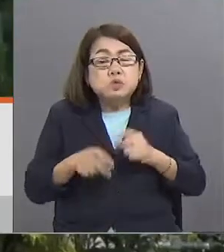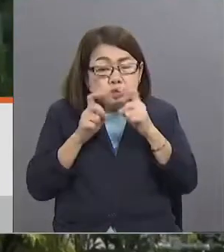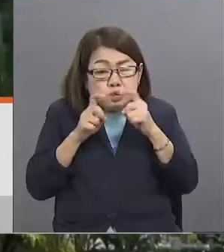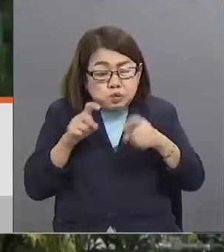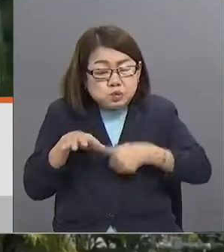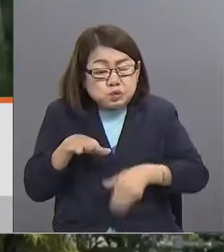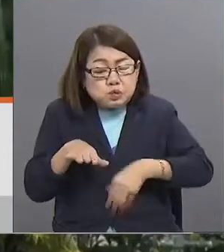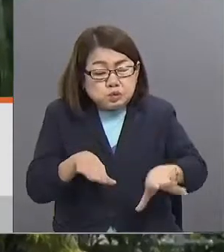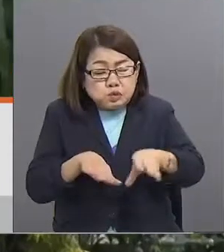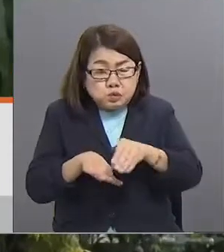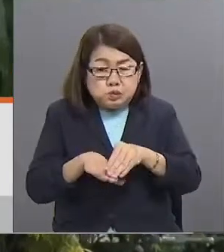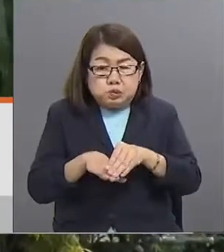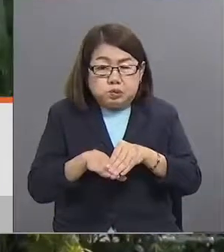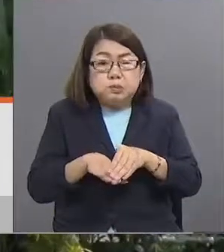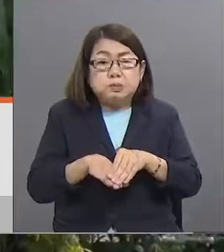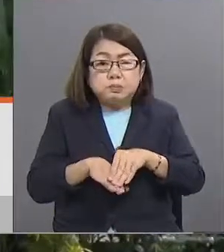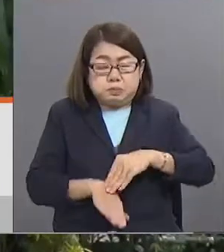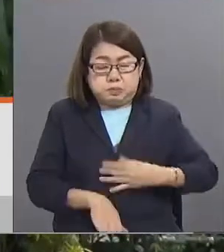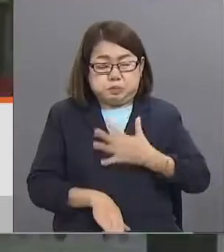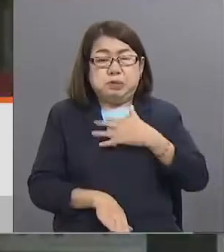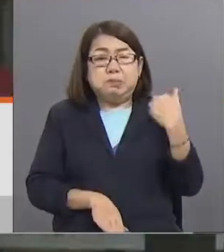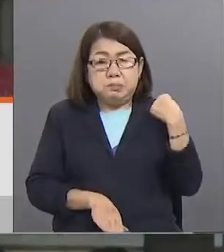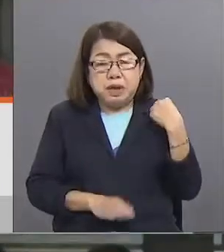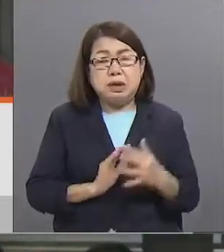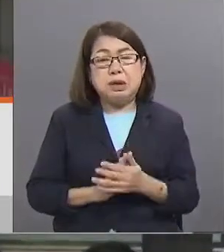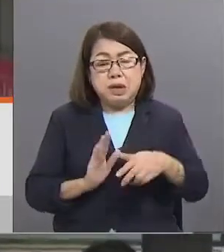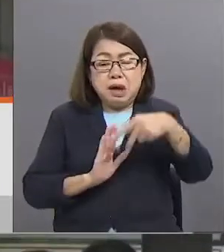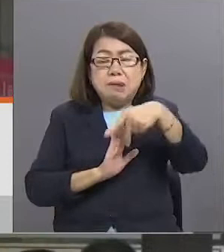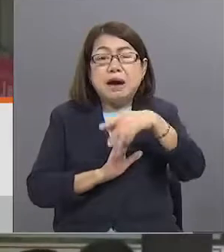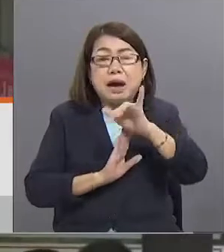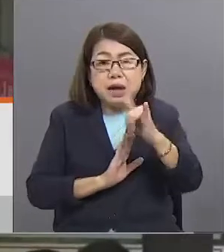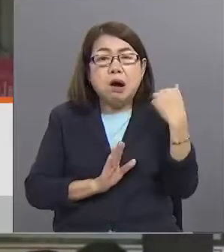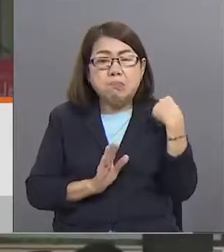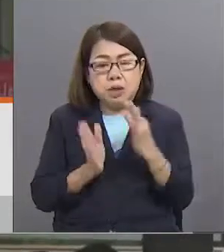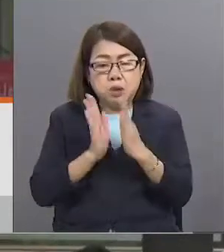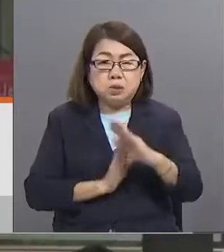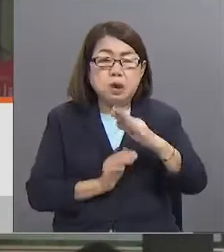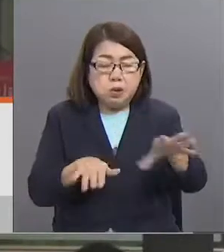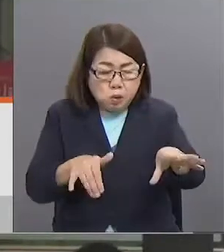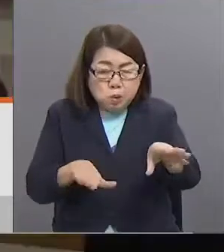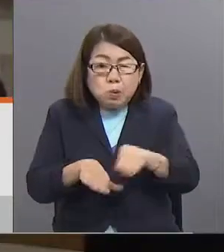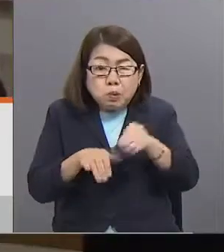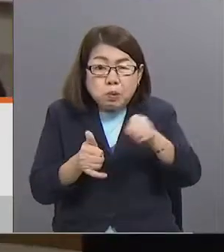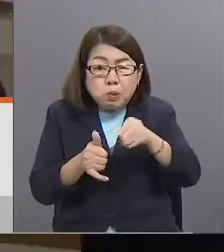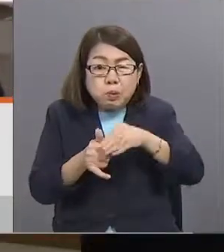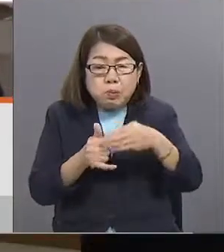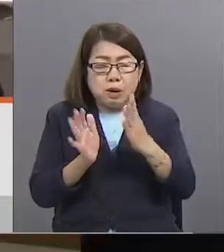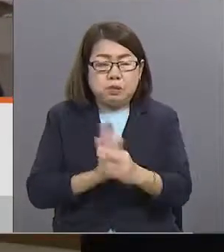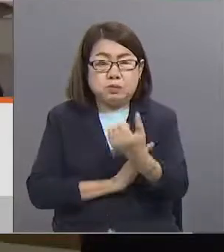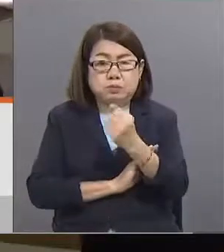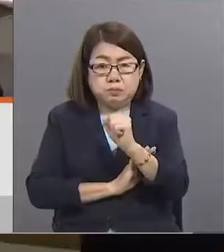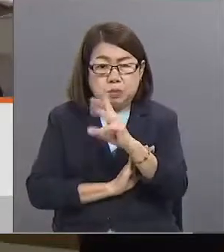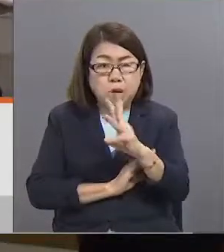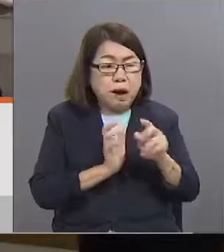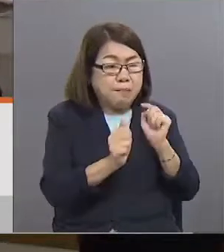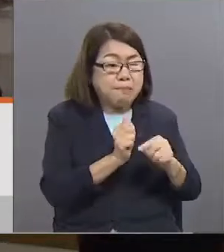ล่าสุดในช่วง1เดือนที่ผ่านมาจังหวัดพะเยาก็พบผู้ป่วยแล้ว16คนเฉพาะในพื้นที่ของอำเภอปงพบผู้ป่วยมากถึง12